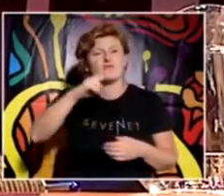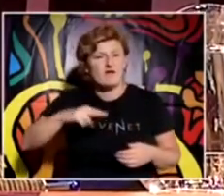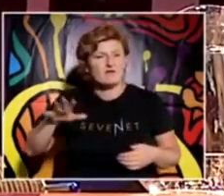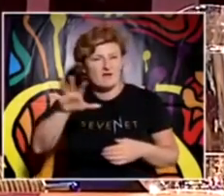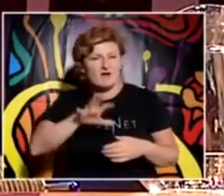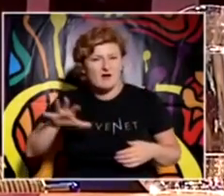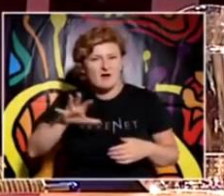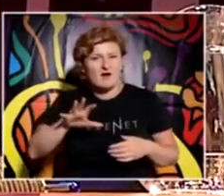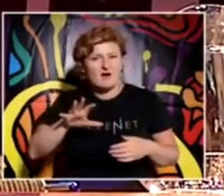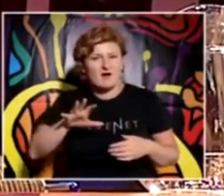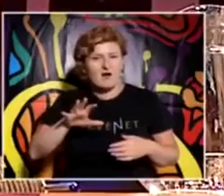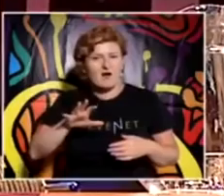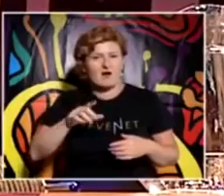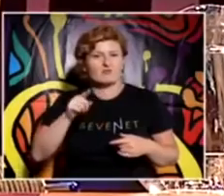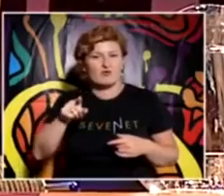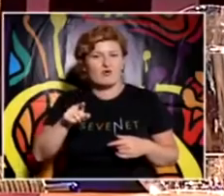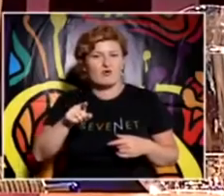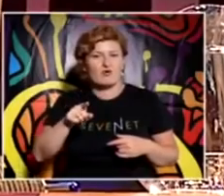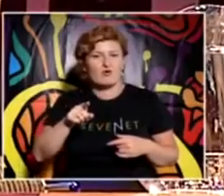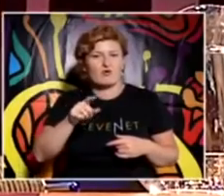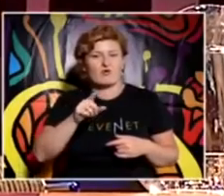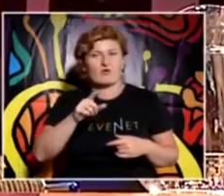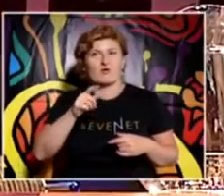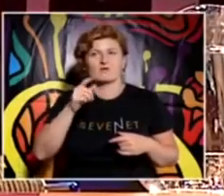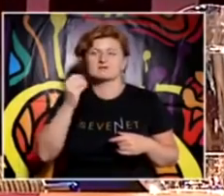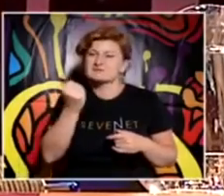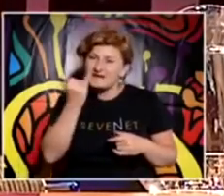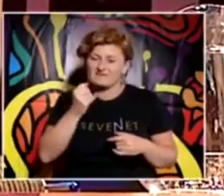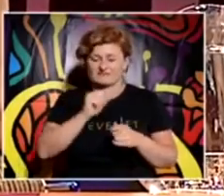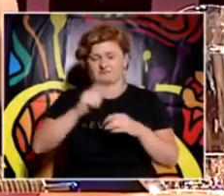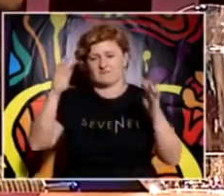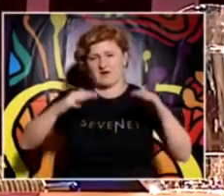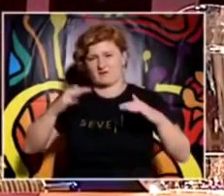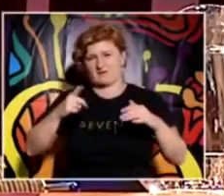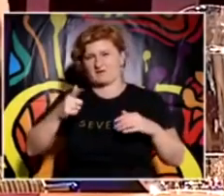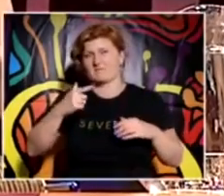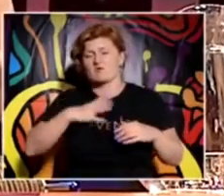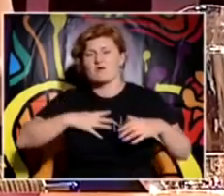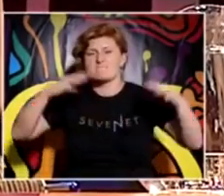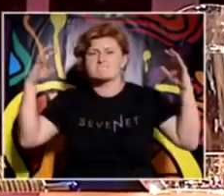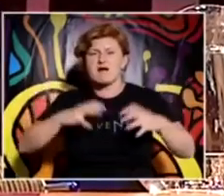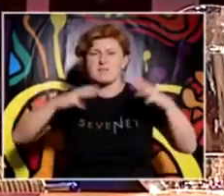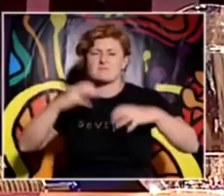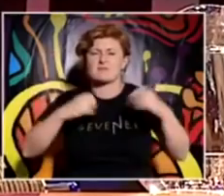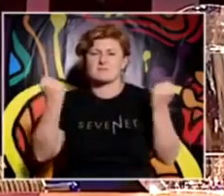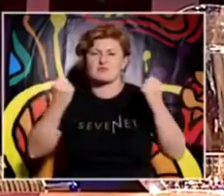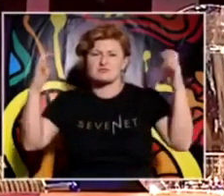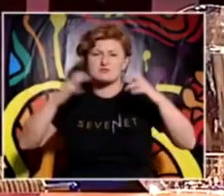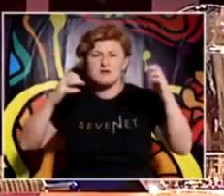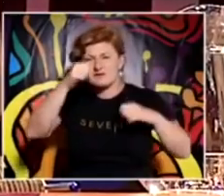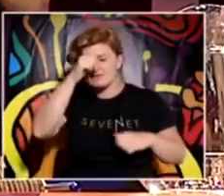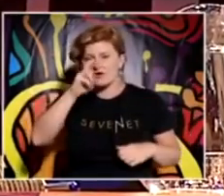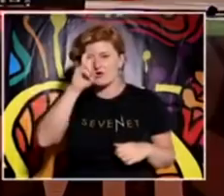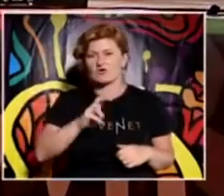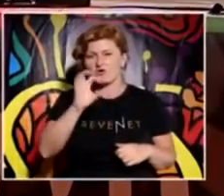będzie padało, a ile. I padał najgorszy z możliwych deszczy, czyli taki horyzontalny, więc nie dość, że lało nam od